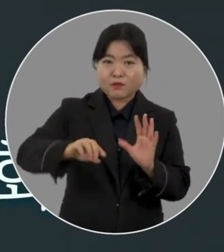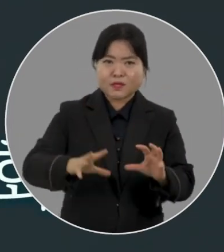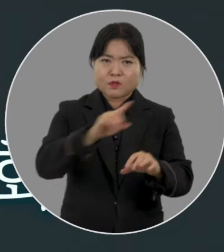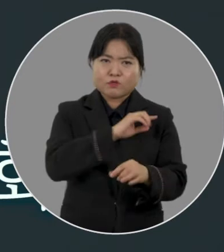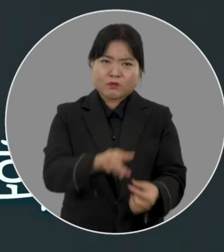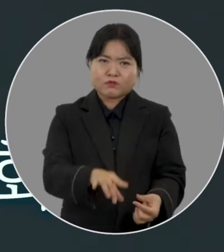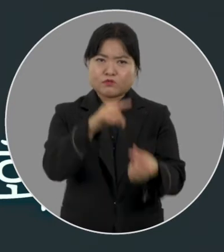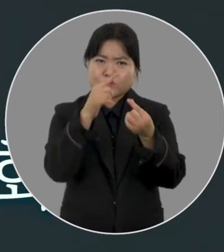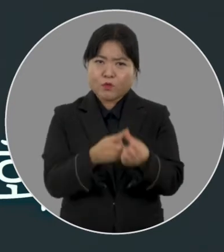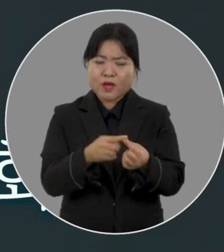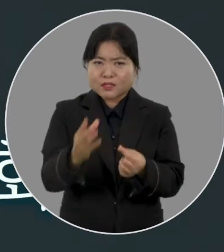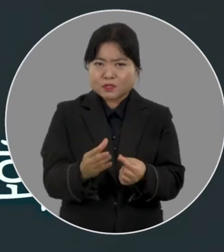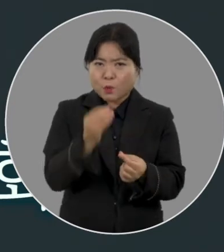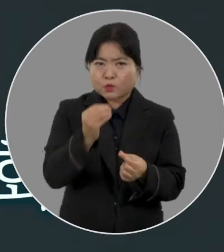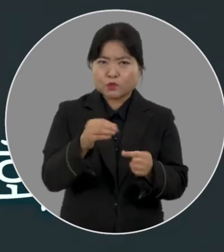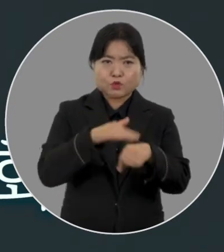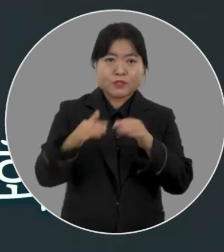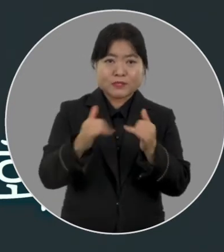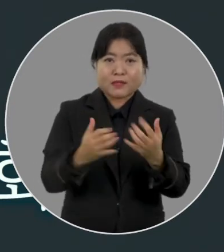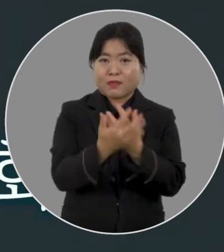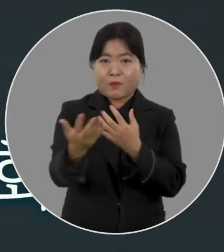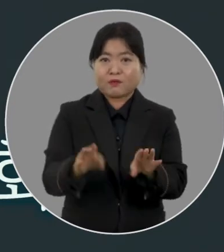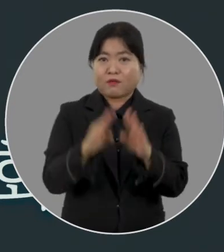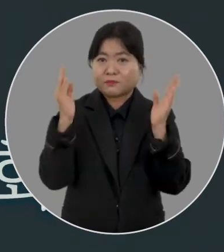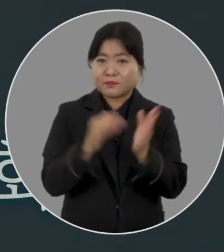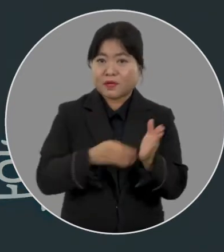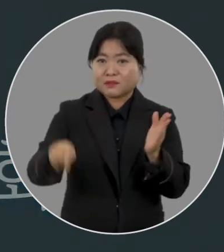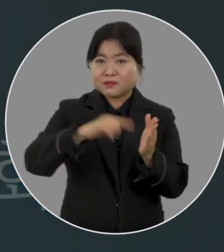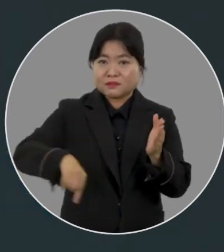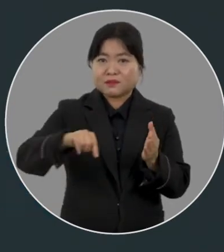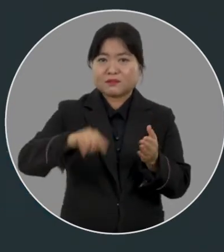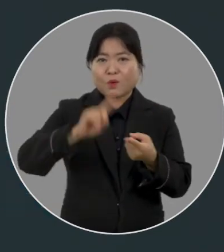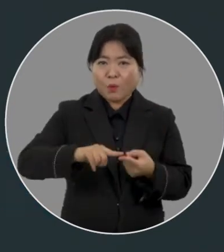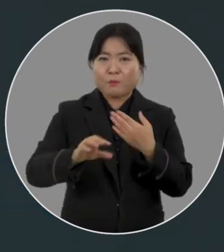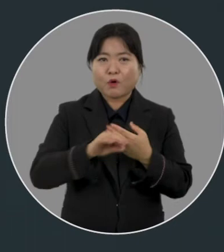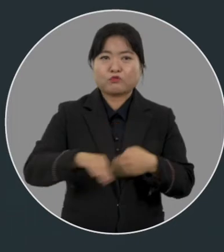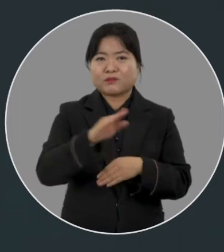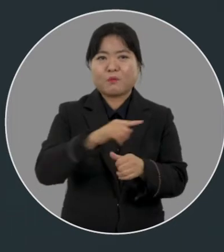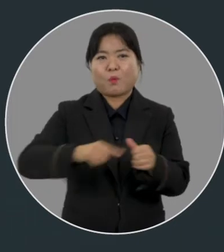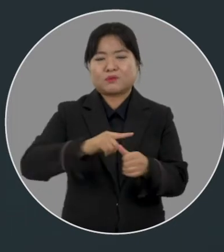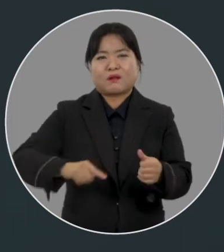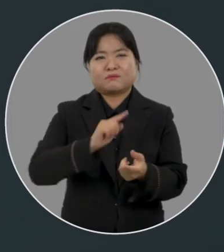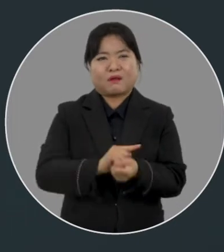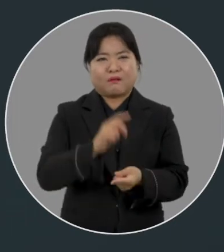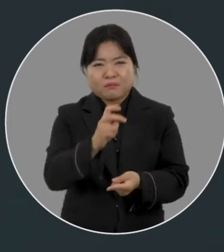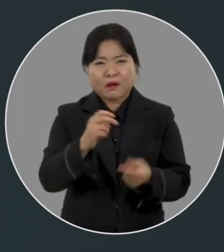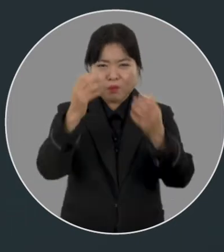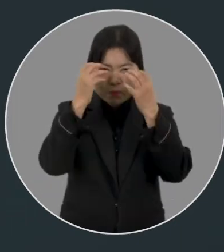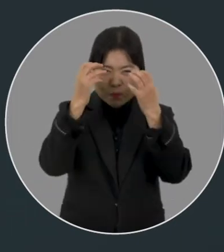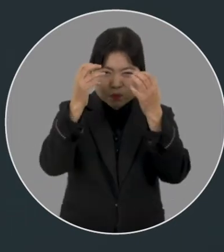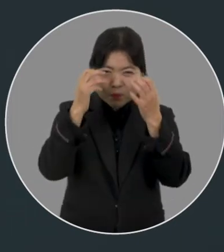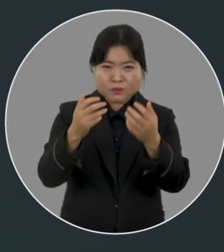제1차 시온주의자 대회를 열게 됩니다. 이들은 우리가 다 몰살을 당했다. 우리가 이런 고통과 박해를 당하는